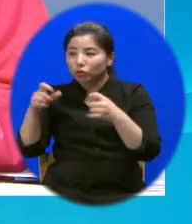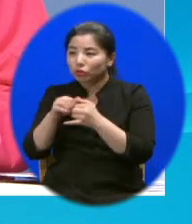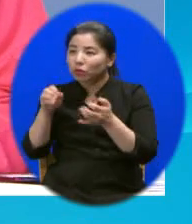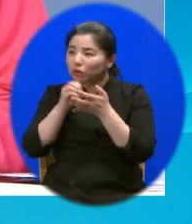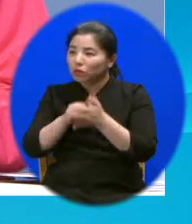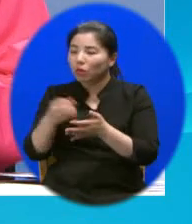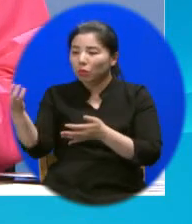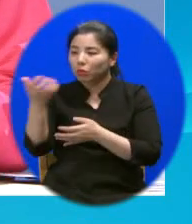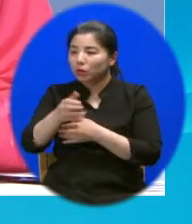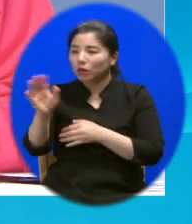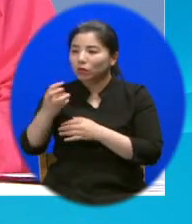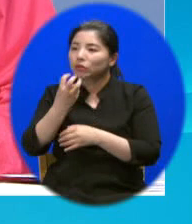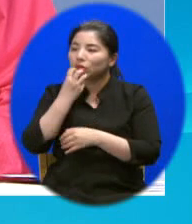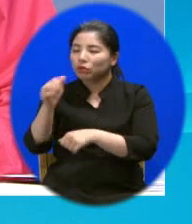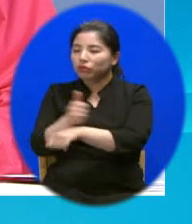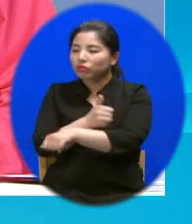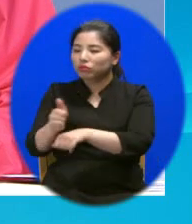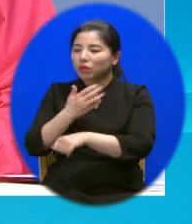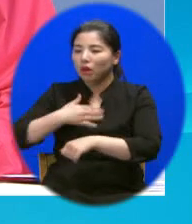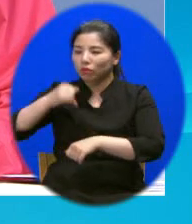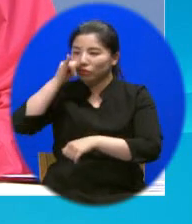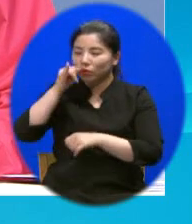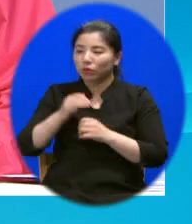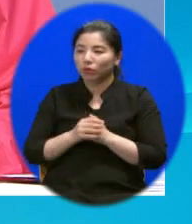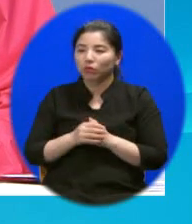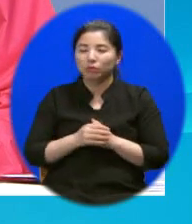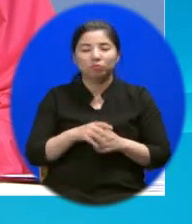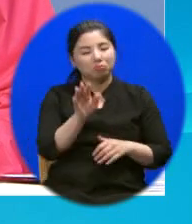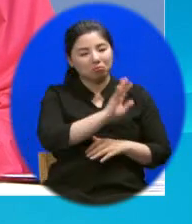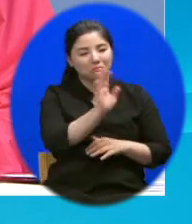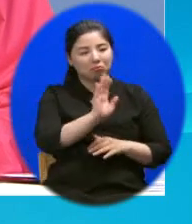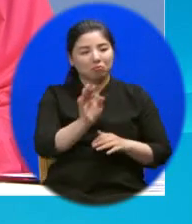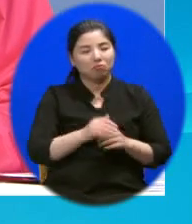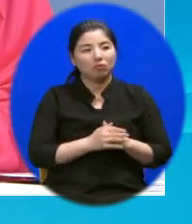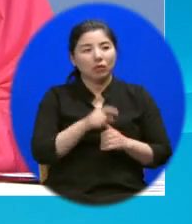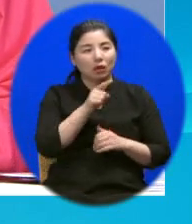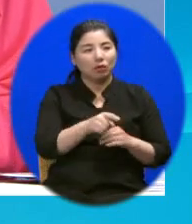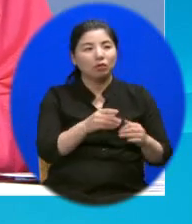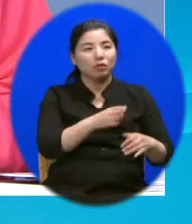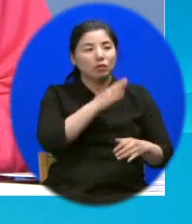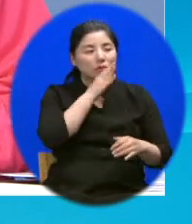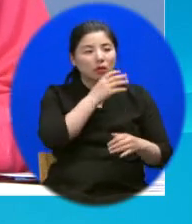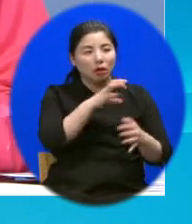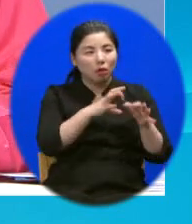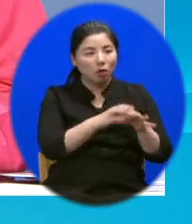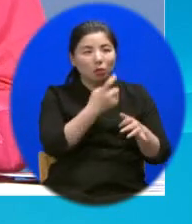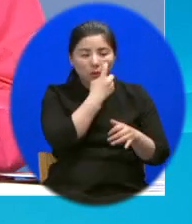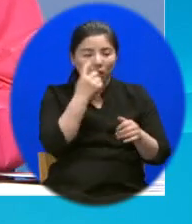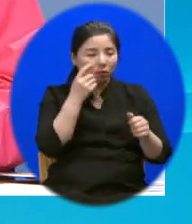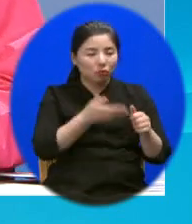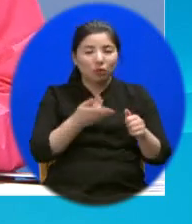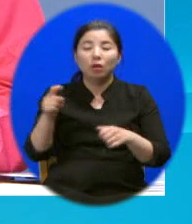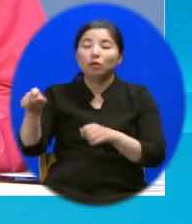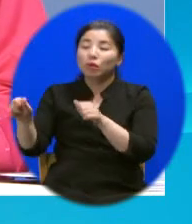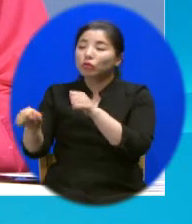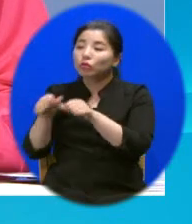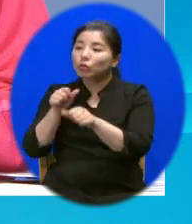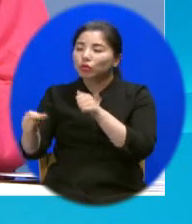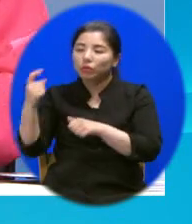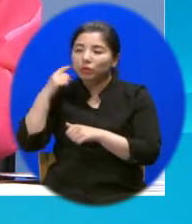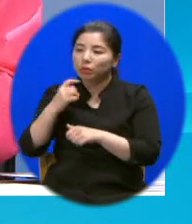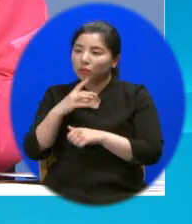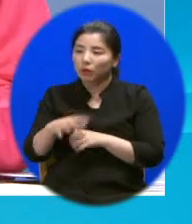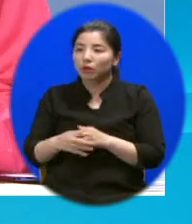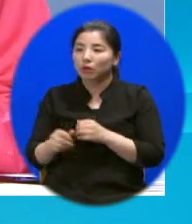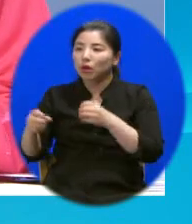여기야 옮기지 않고 서울에서 출퇴근 했다 고 얘기 들려요 전혀 그렇지 않습니다 그럼 사실관계를 좀 구체적으로 하게 될 것이고 좀만 이것 좀 더